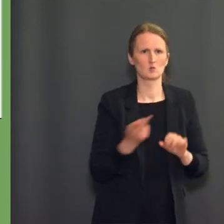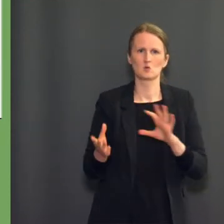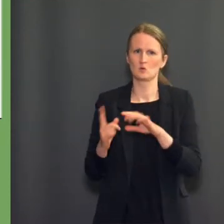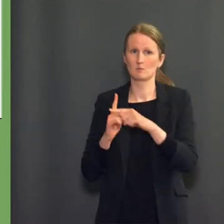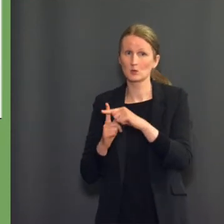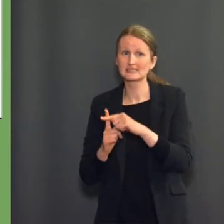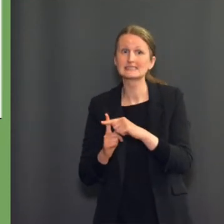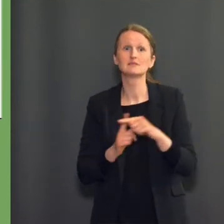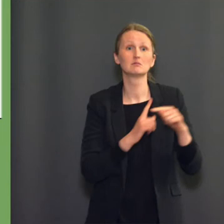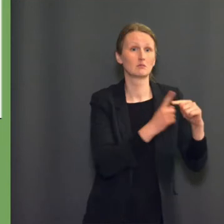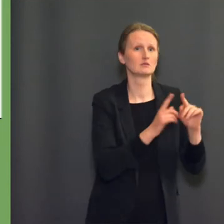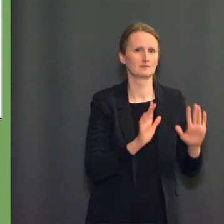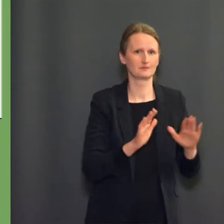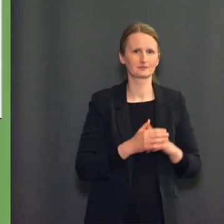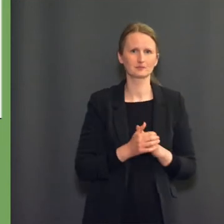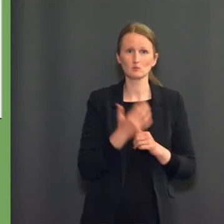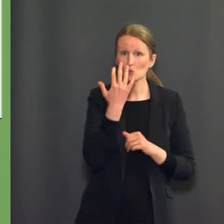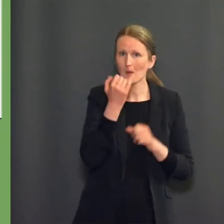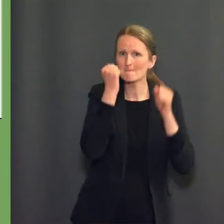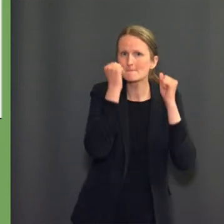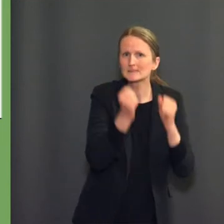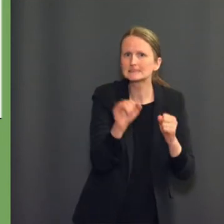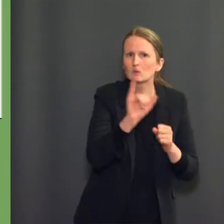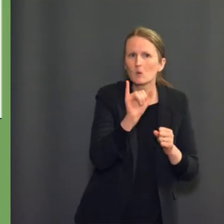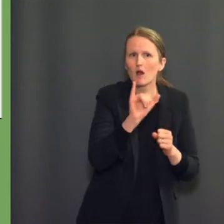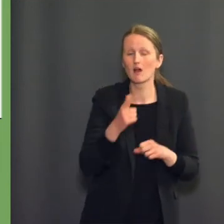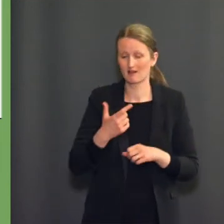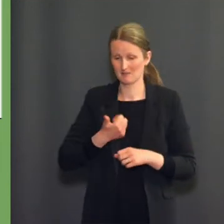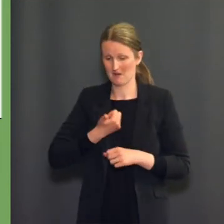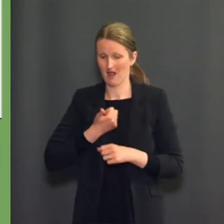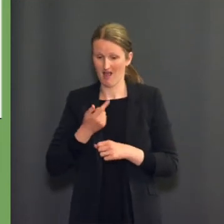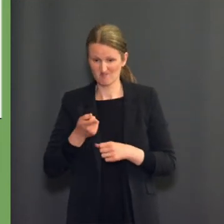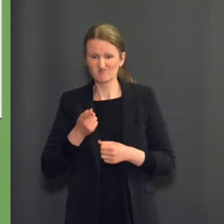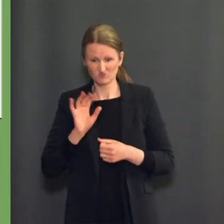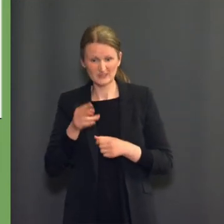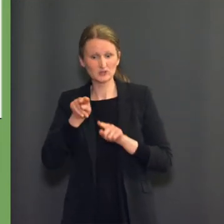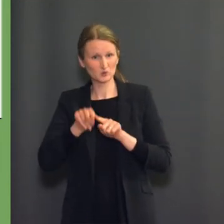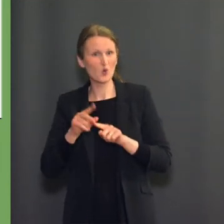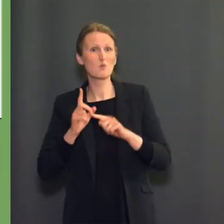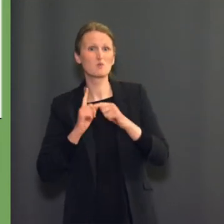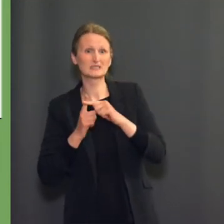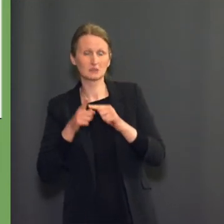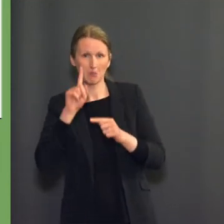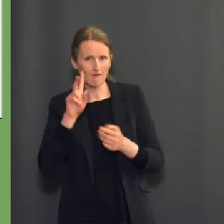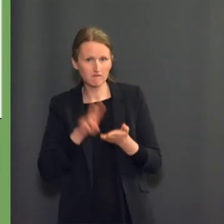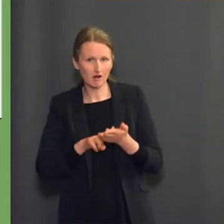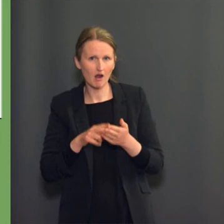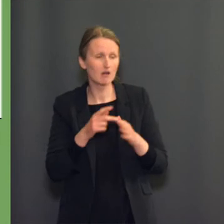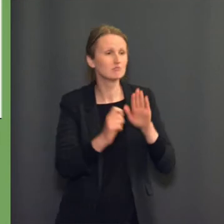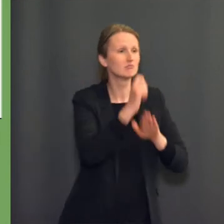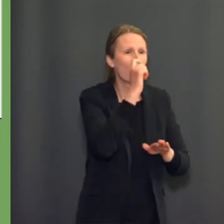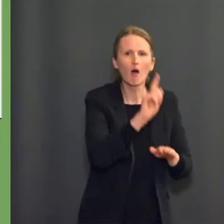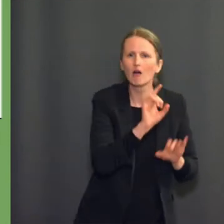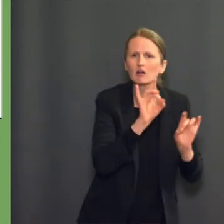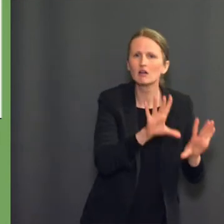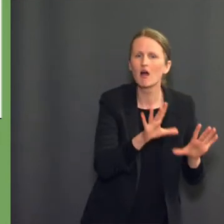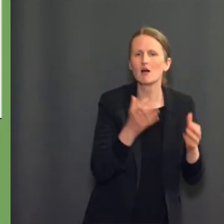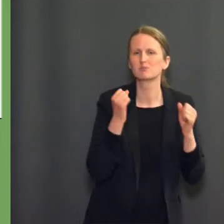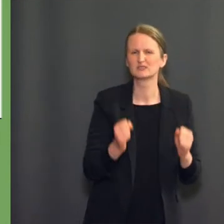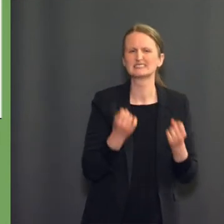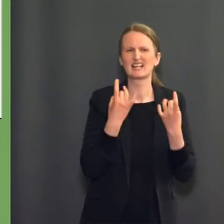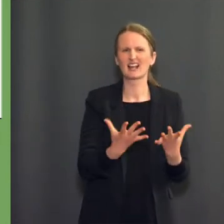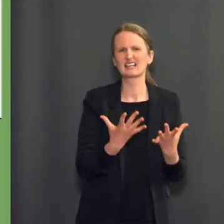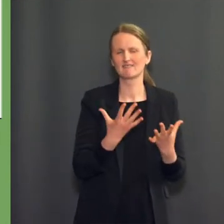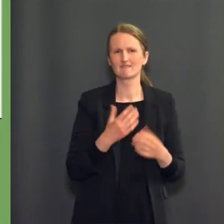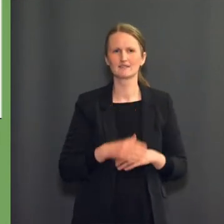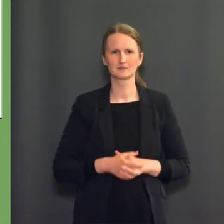isolement 10 jours et la recherche des contacts, au risque ou bas risque, est alors initiée. Par contre,